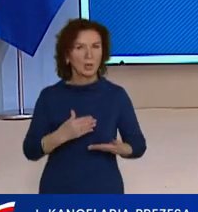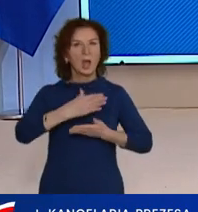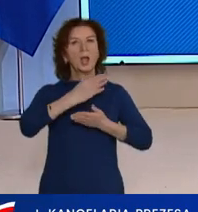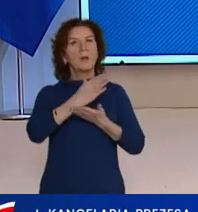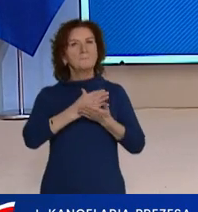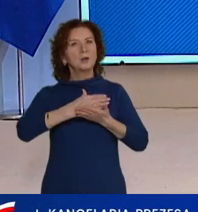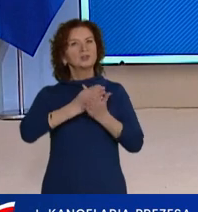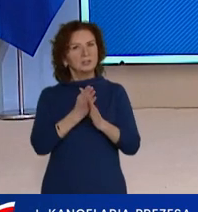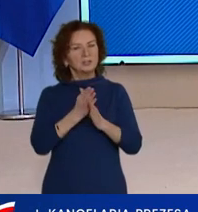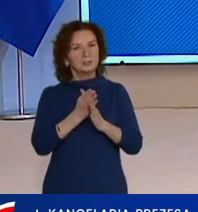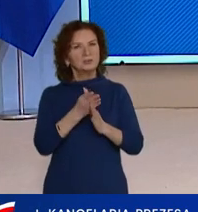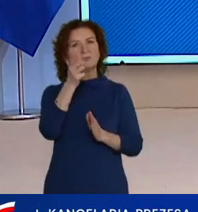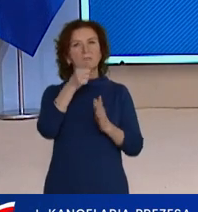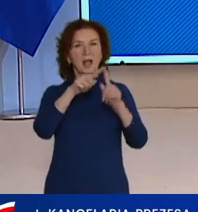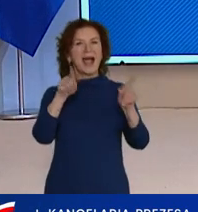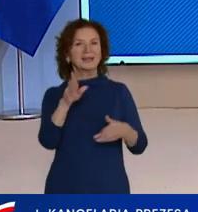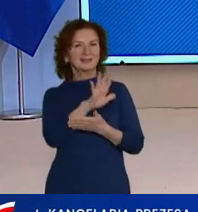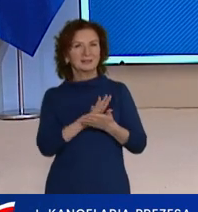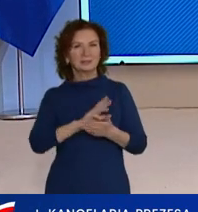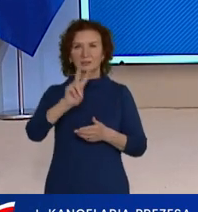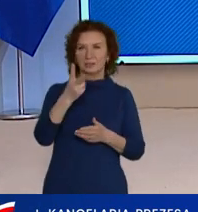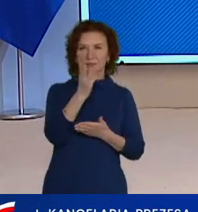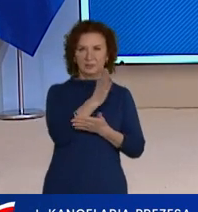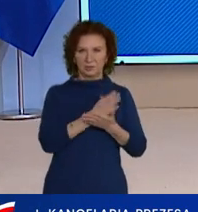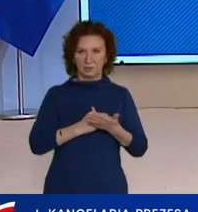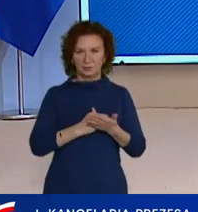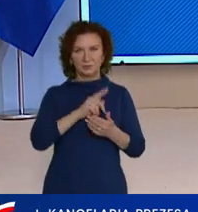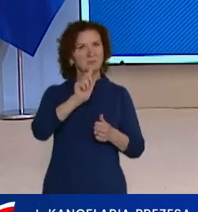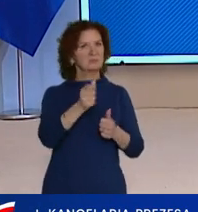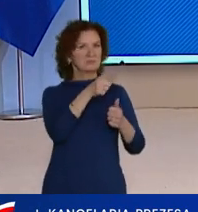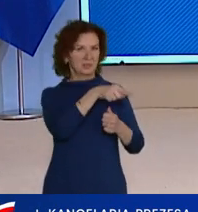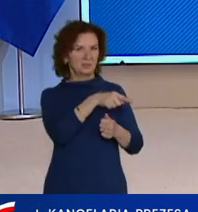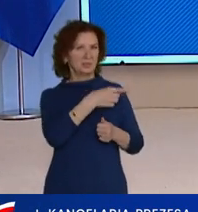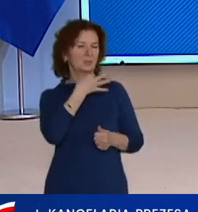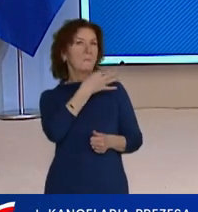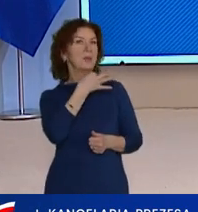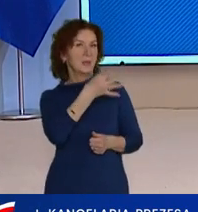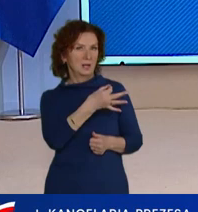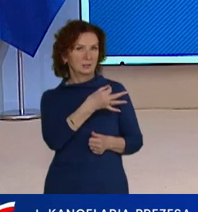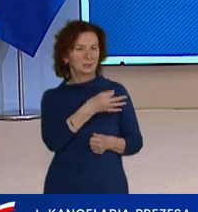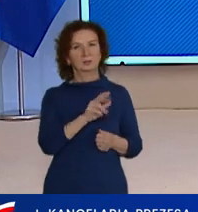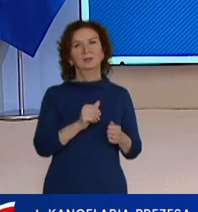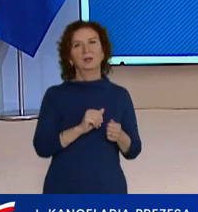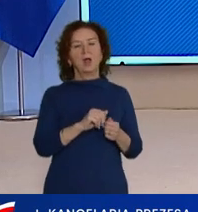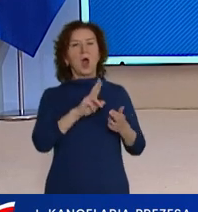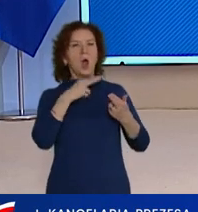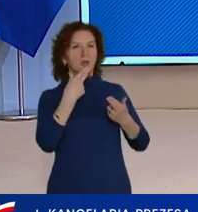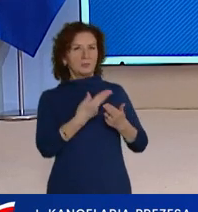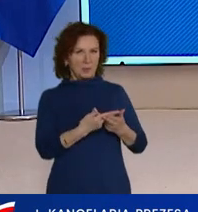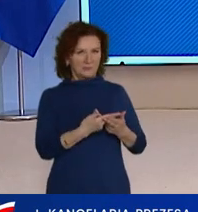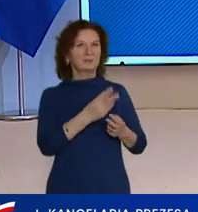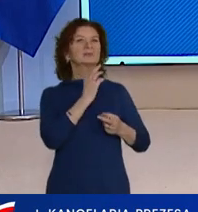tą ankietę na dwie części. Dwie części, z których pierwsza zawiera pytania, gdzie odpowiedź twierdząca,